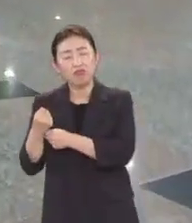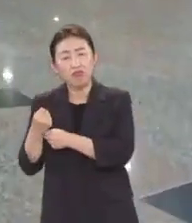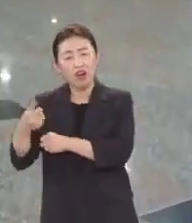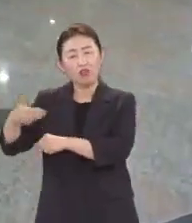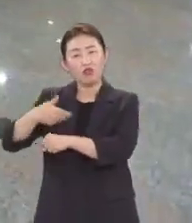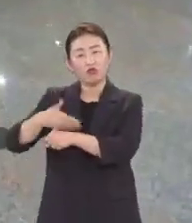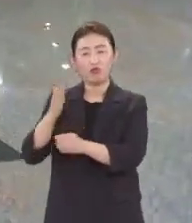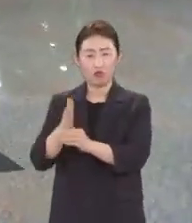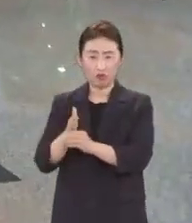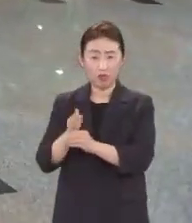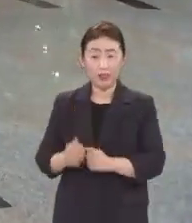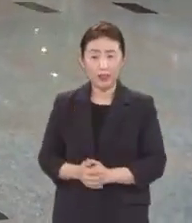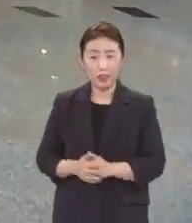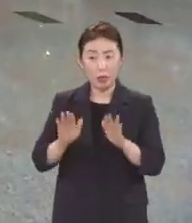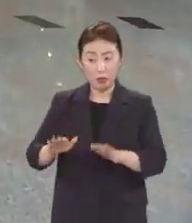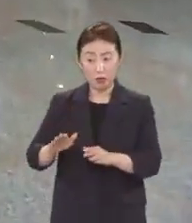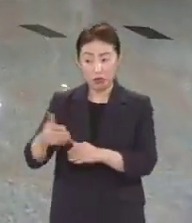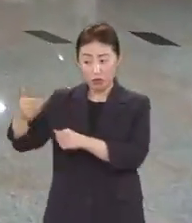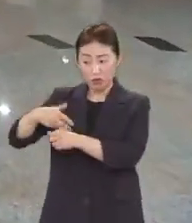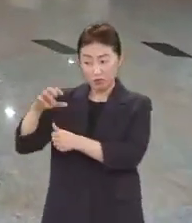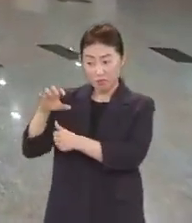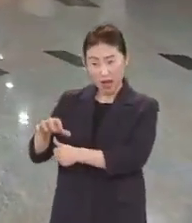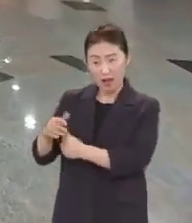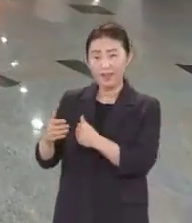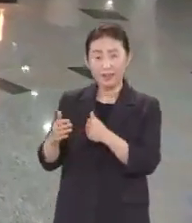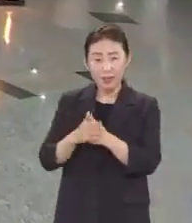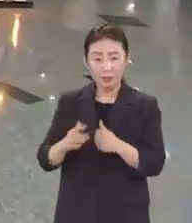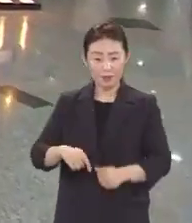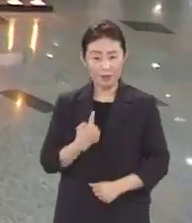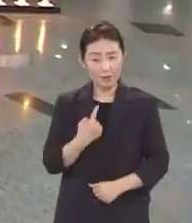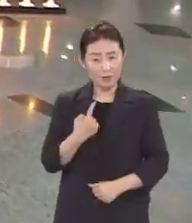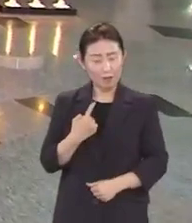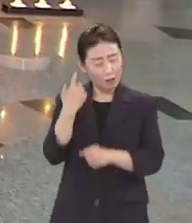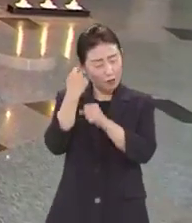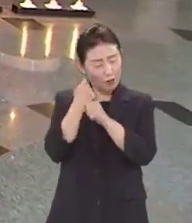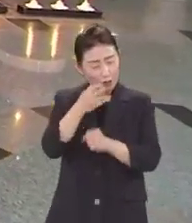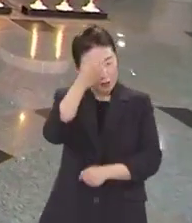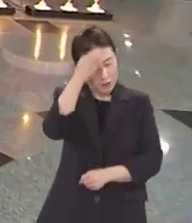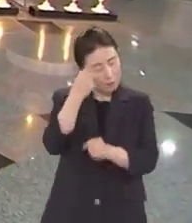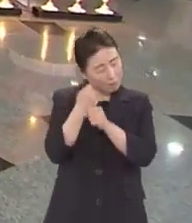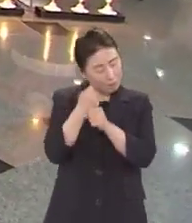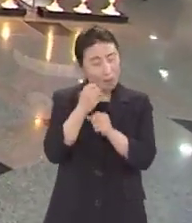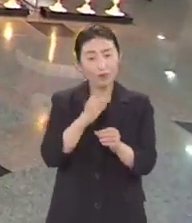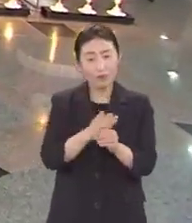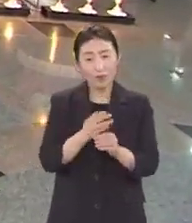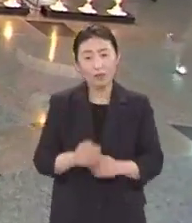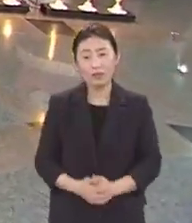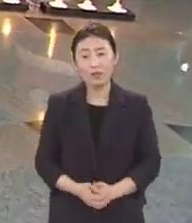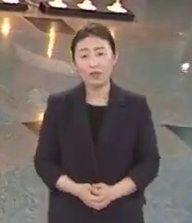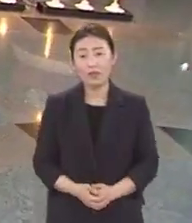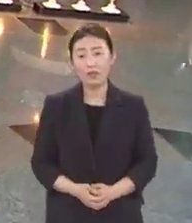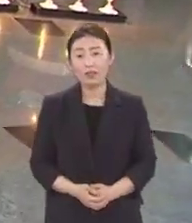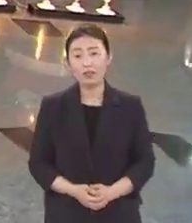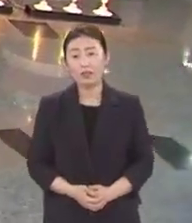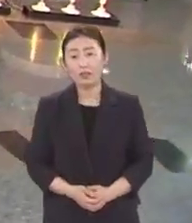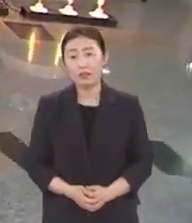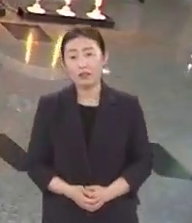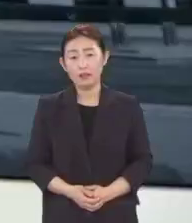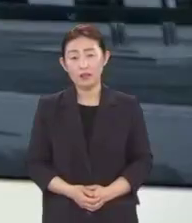그 수출 규제를 계기로 해서 저희 연구원이 주도해서 현재 개발을 진행하고 있습니다. 근데 저희가